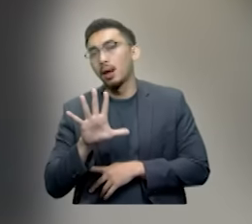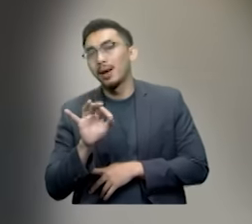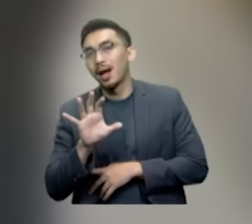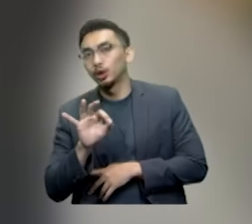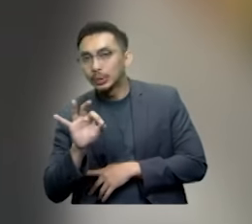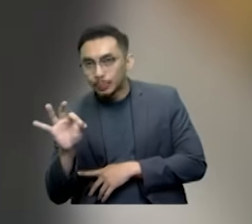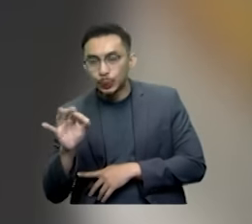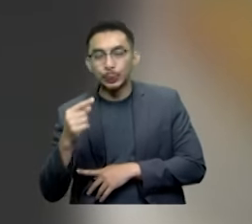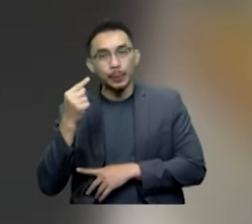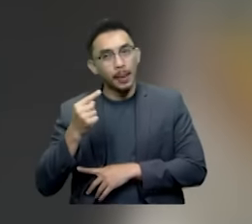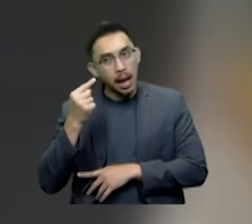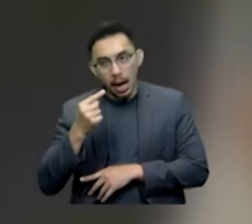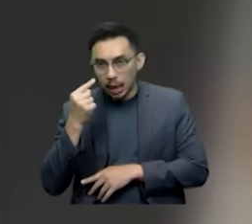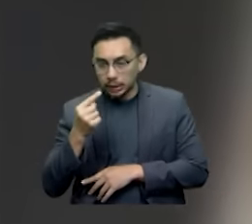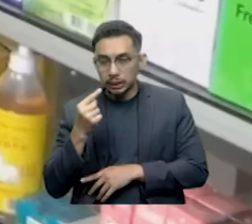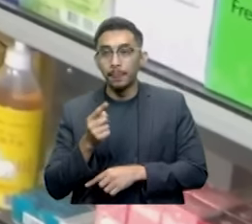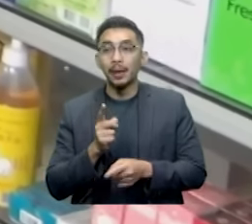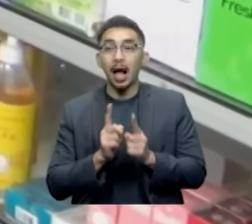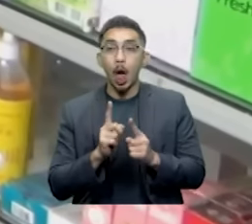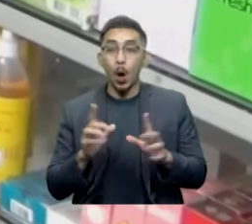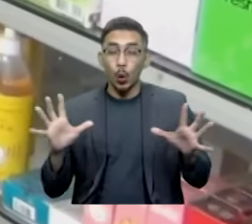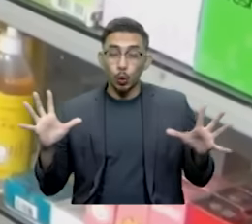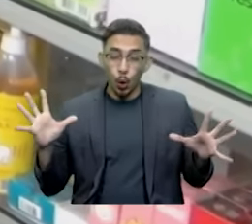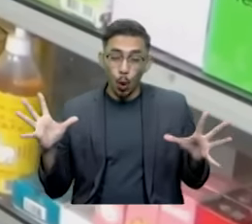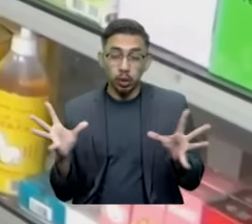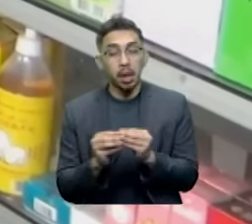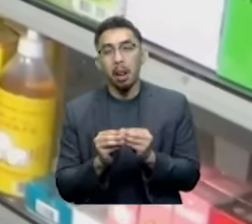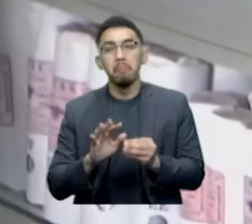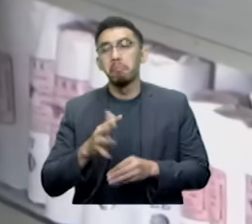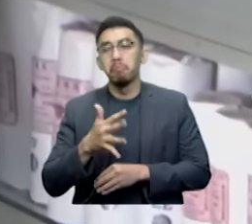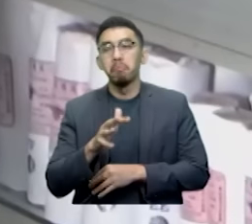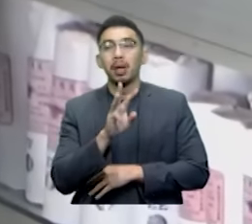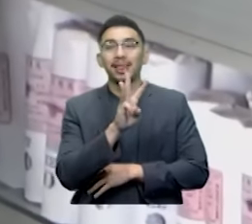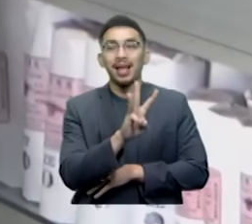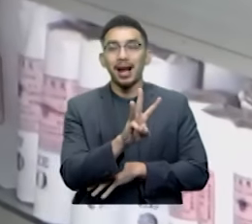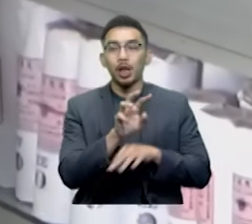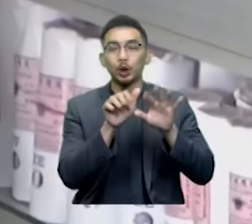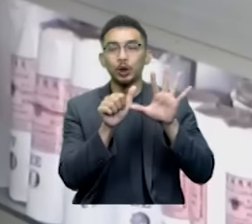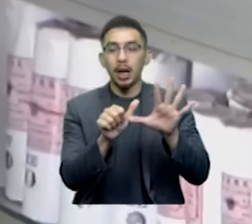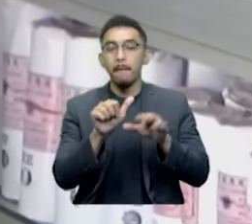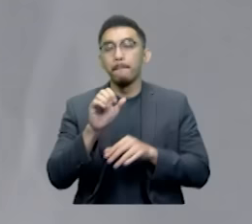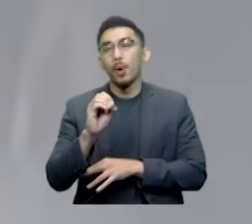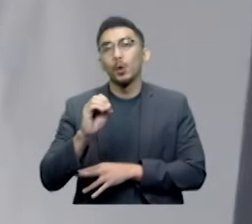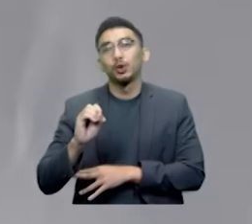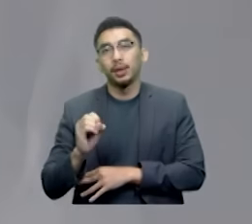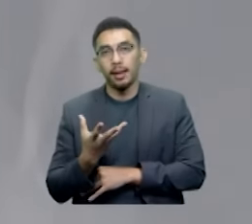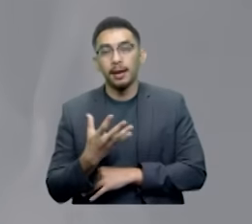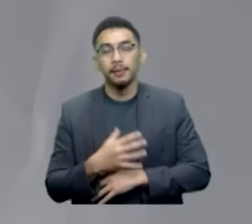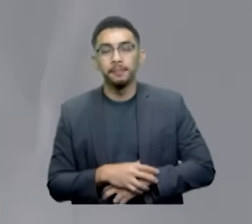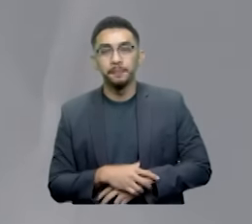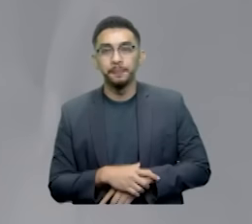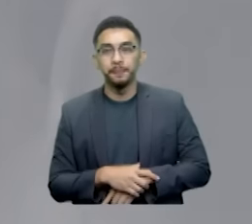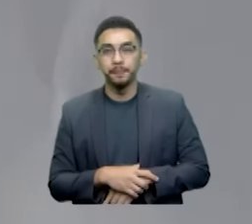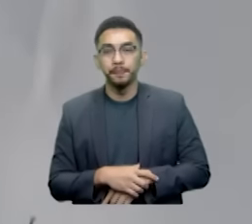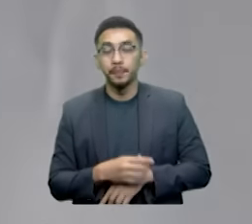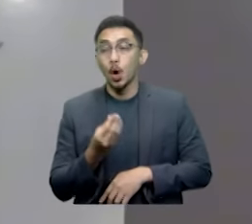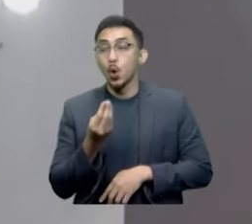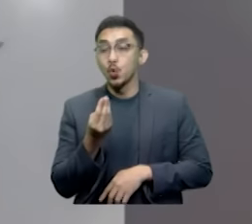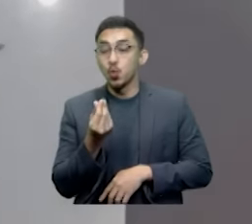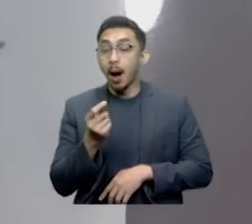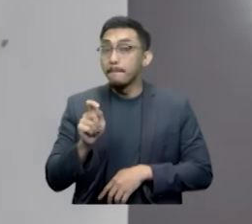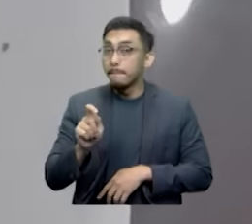ditotal, jumlah uang yang ditilap diperkirakan mencapai 360 juta rupiah dan salah satunya digunakan pelaku untuk